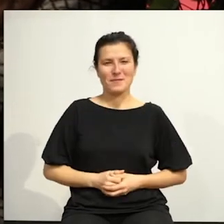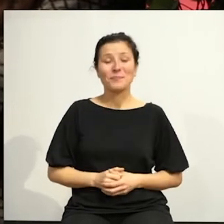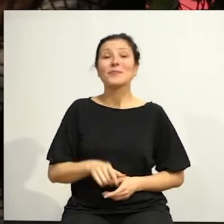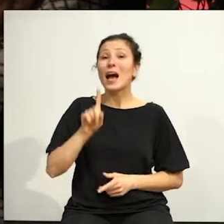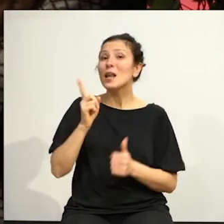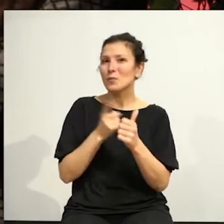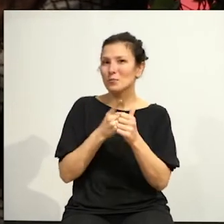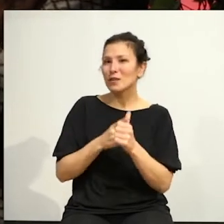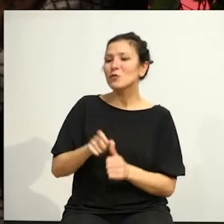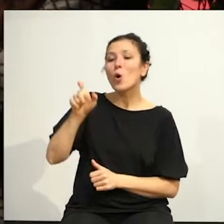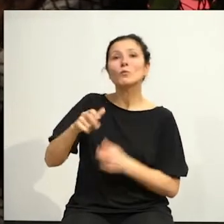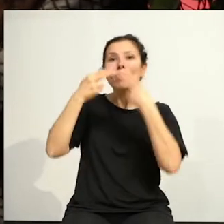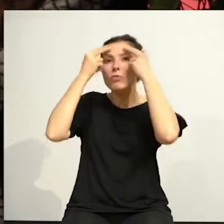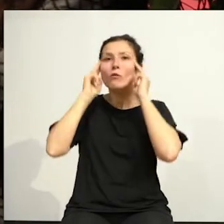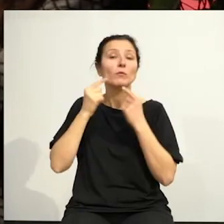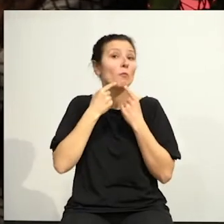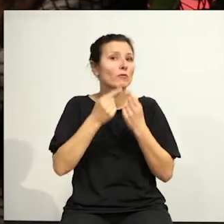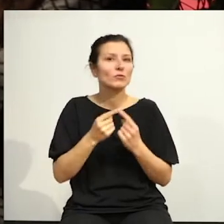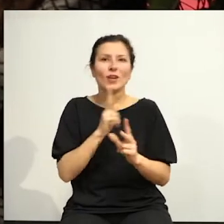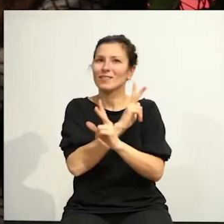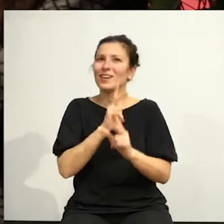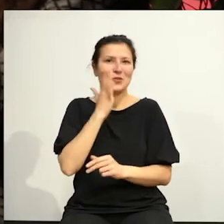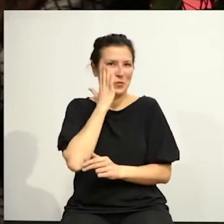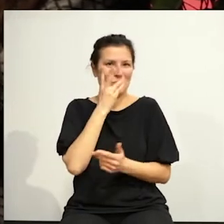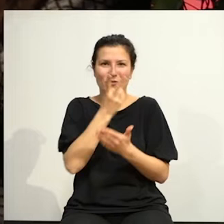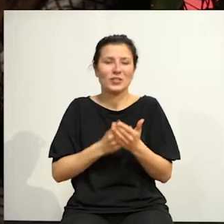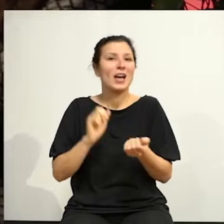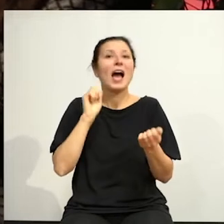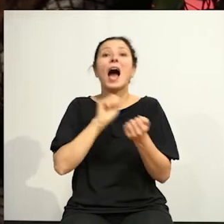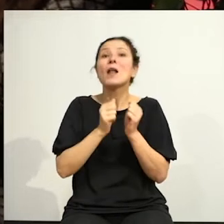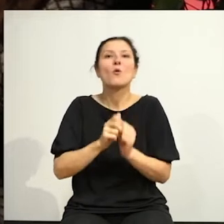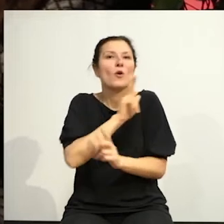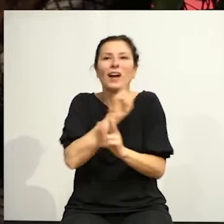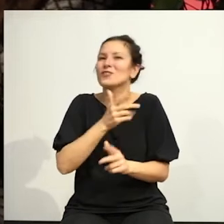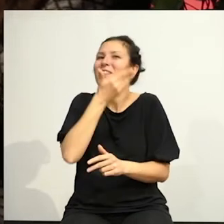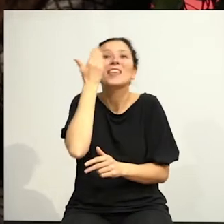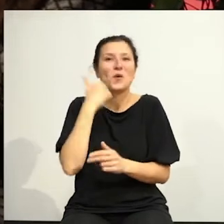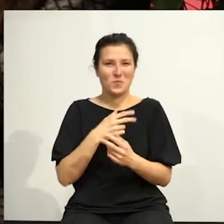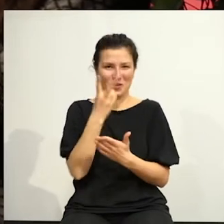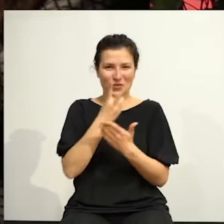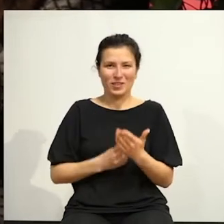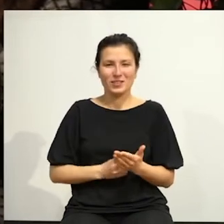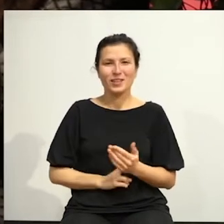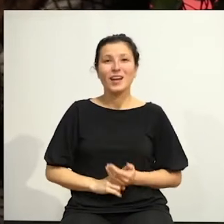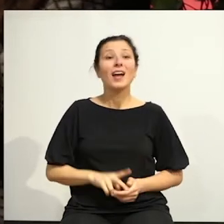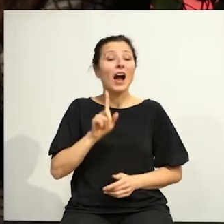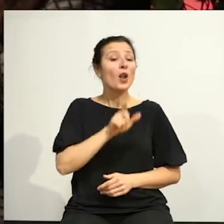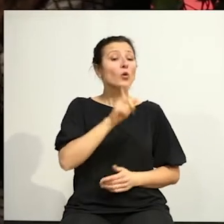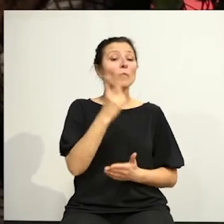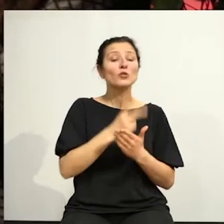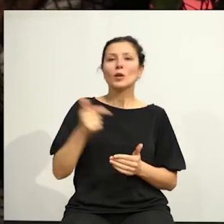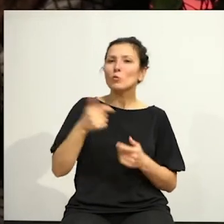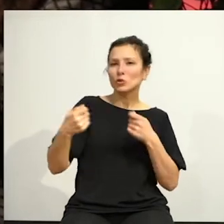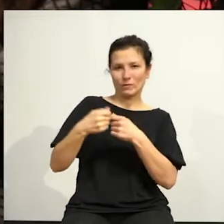pierwsze, Norwid też powiedział, nie każdy umie czytać, albo każdy nie umie czytać, ale czytelnik musi współpracować.